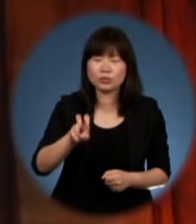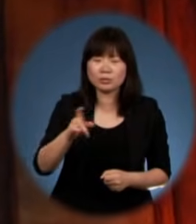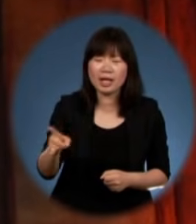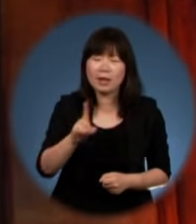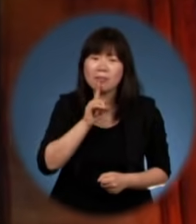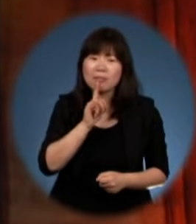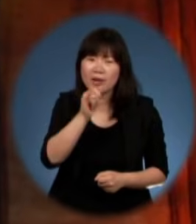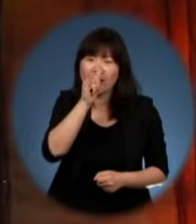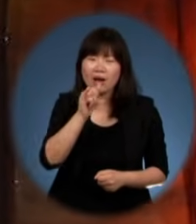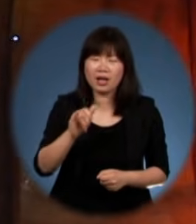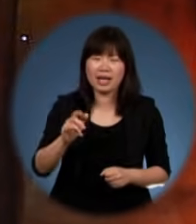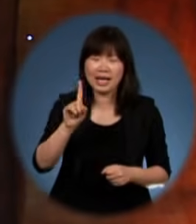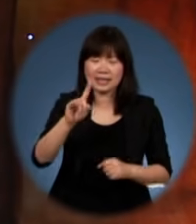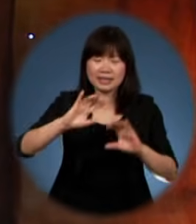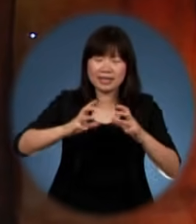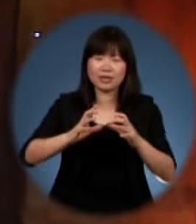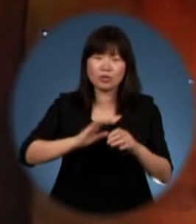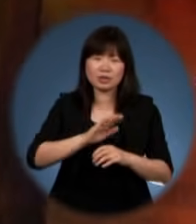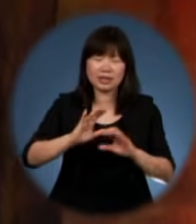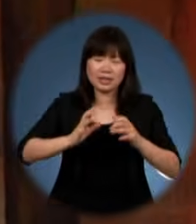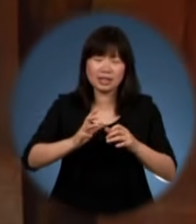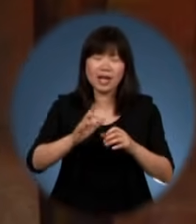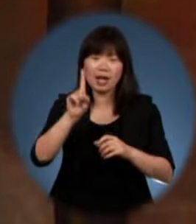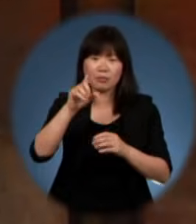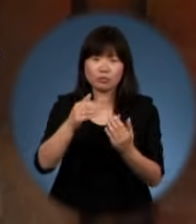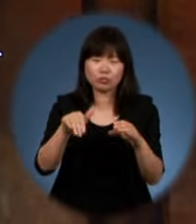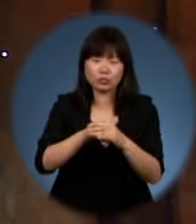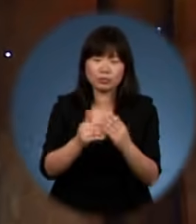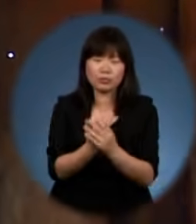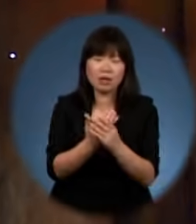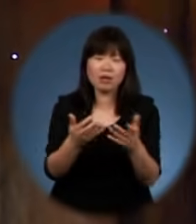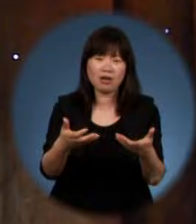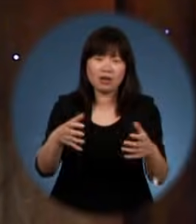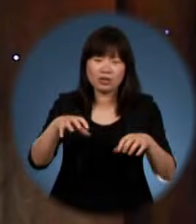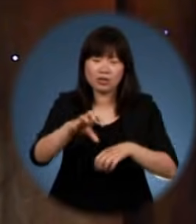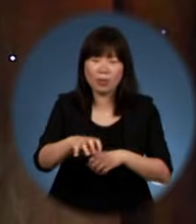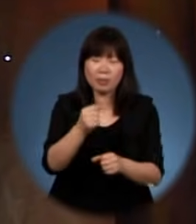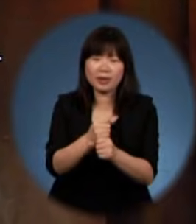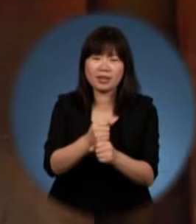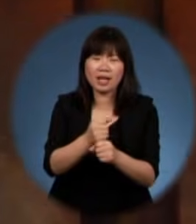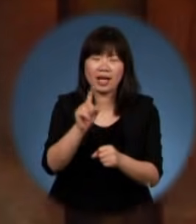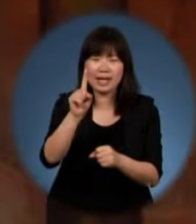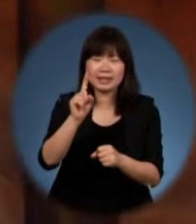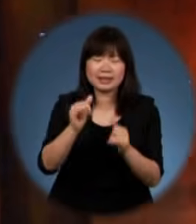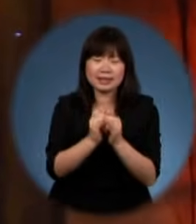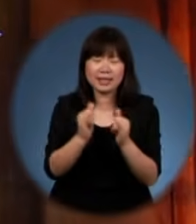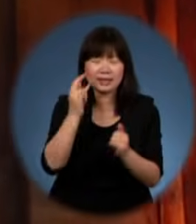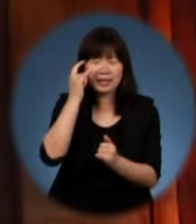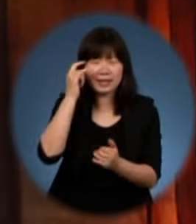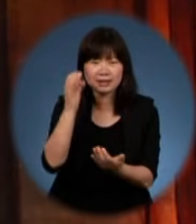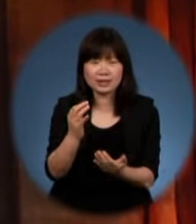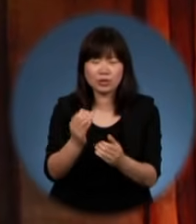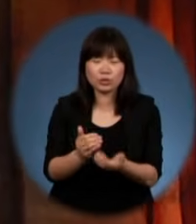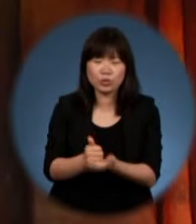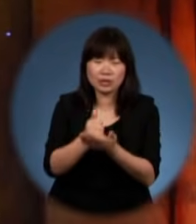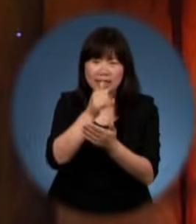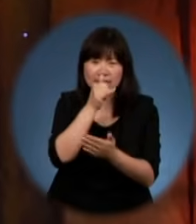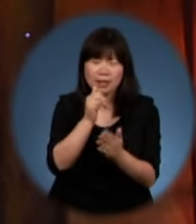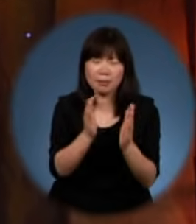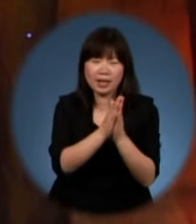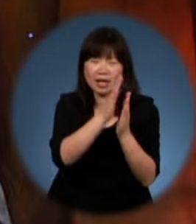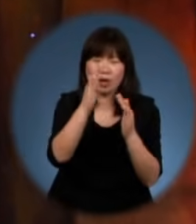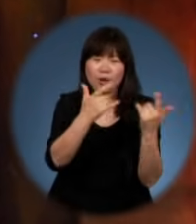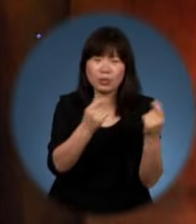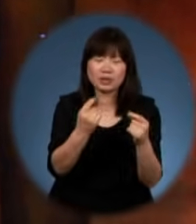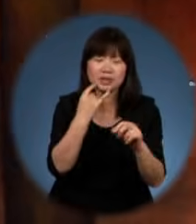우리들의 세계를 만들기 위해서 할 문명 권 한 인간의 가치가 존중되는 반짝이는 것이 모든